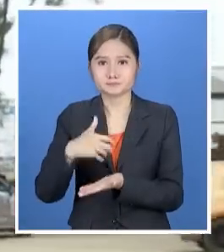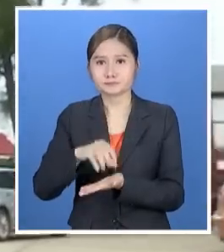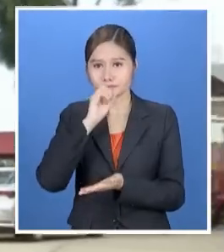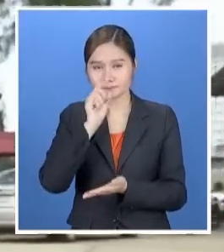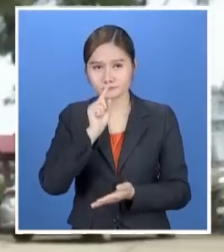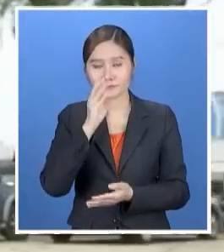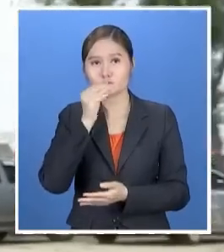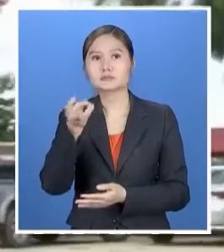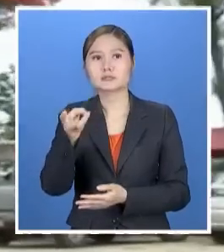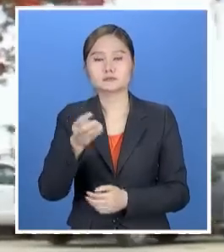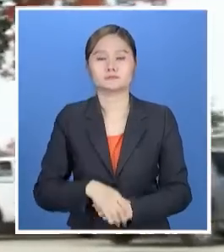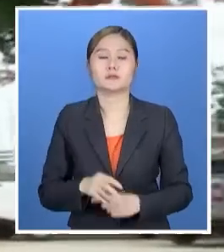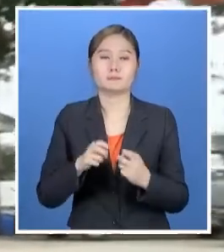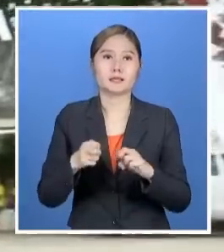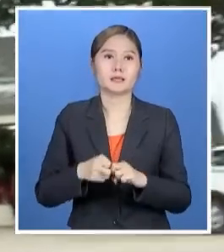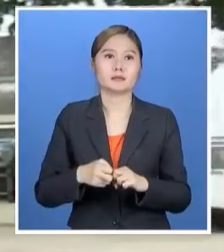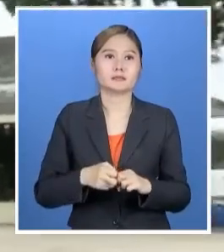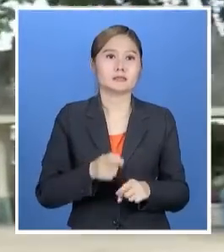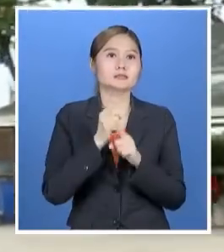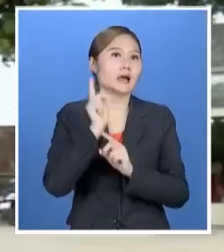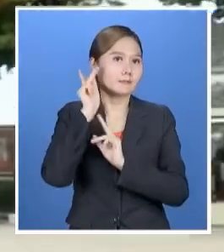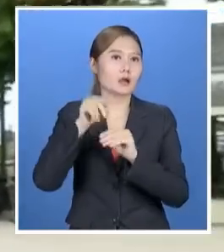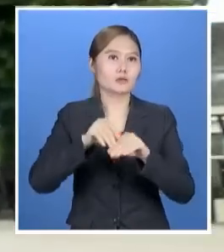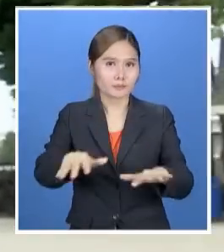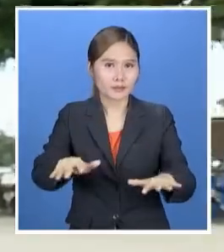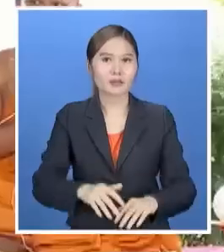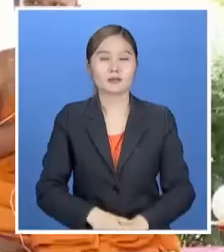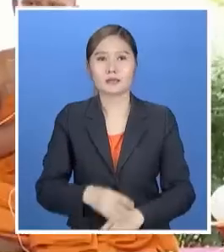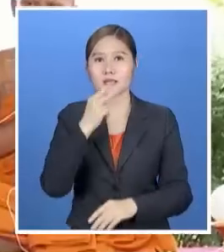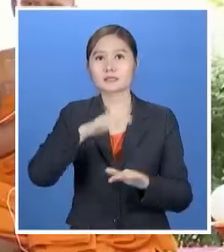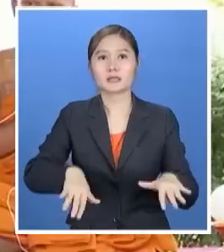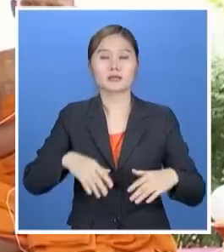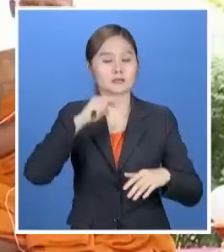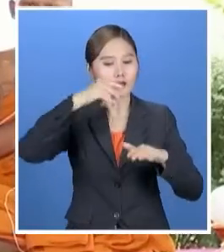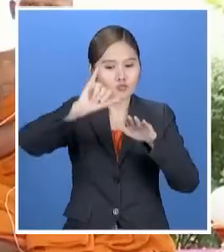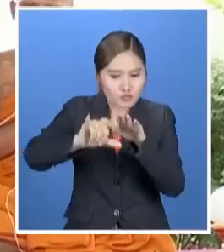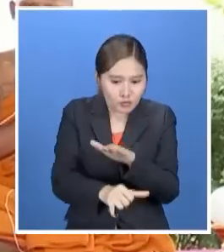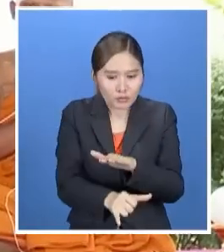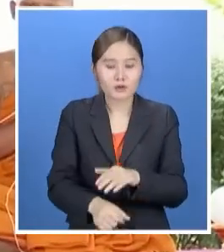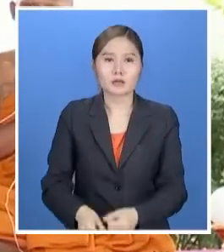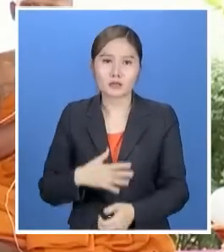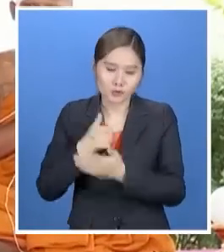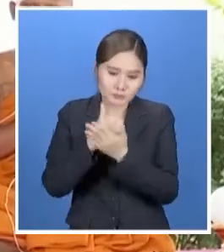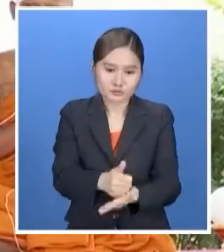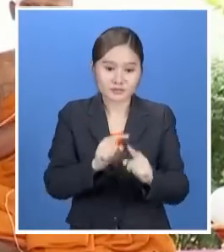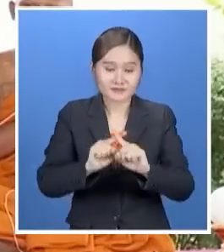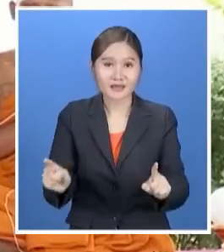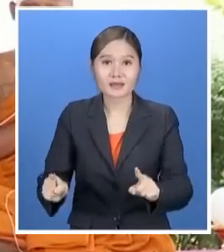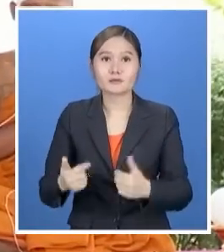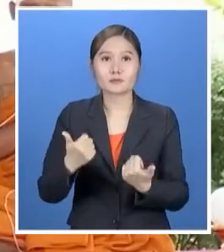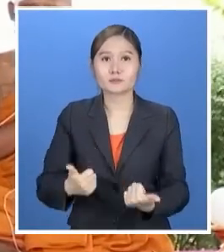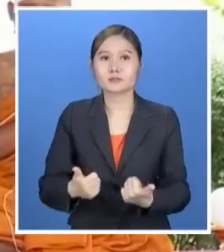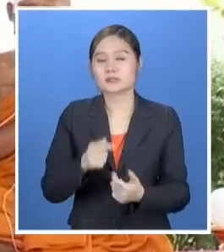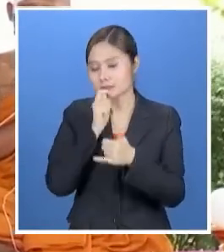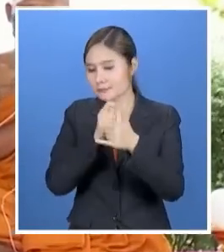ทีมข่าวสั้นๆนะคะว่าเหตุการณ์นั้นก็เป็นไปตามข่าวที่ออกมาก่อนหน้านี้ว่าเห็นเด็กกำลังจะจมน้ำก็เลยจะเข้าไปช่วยแต่ว่าเบื้องต้นท่านยัง